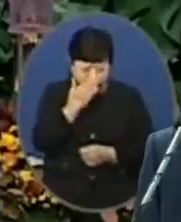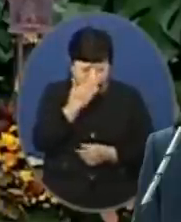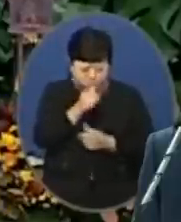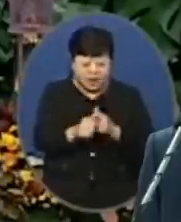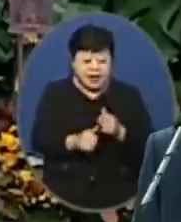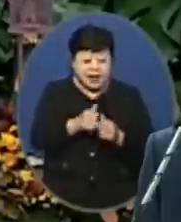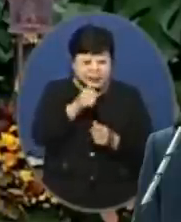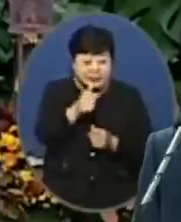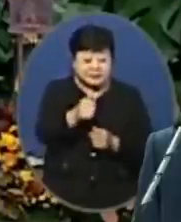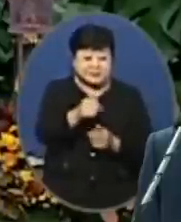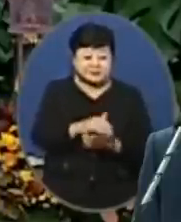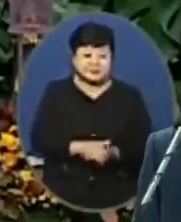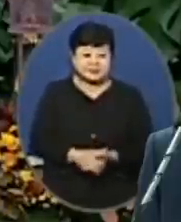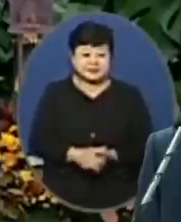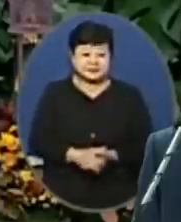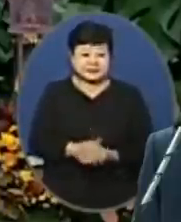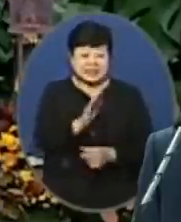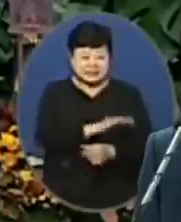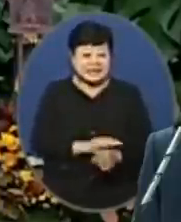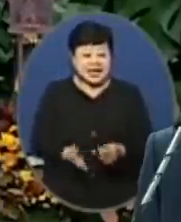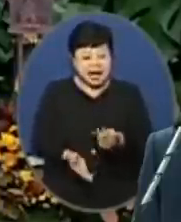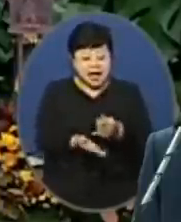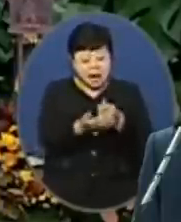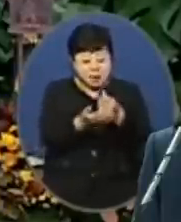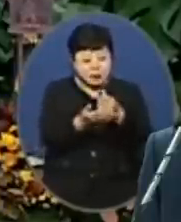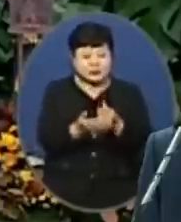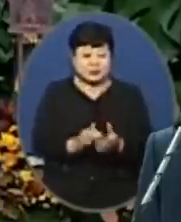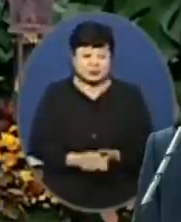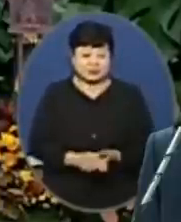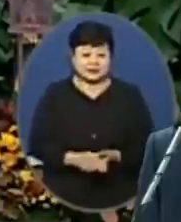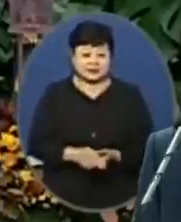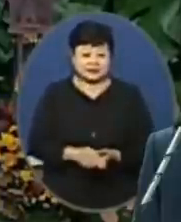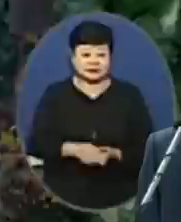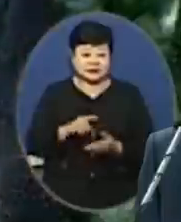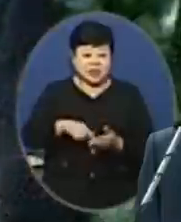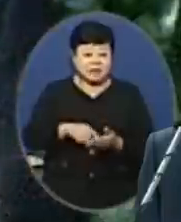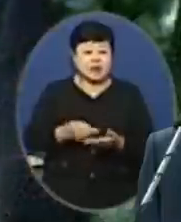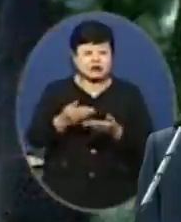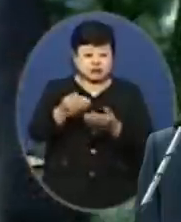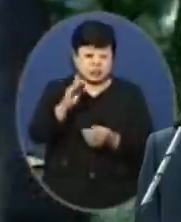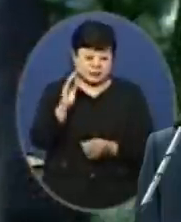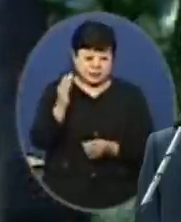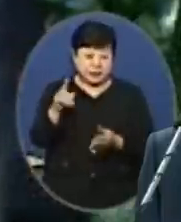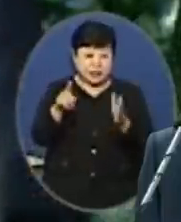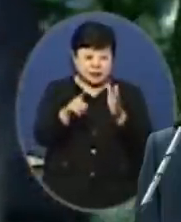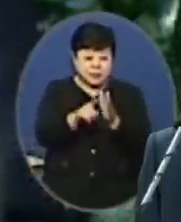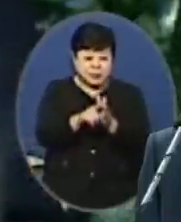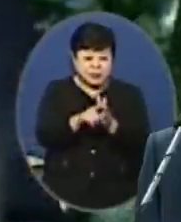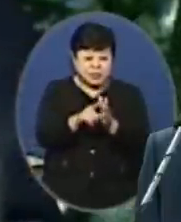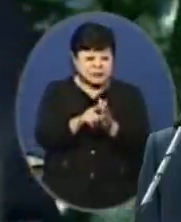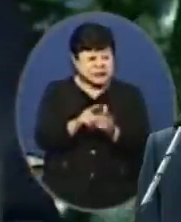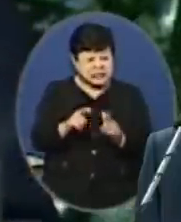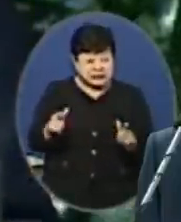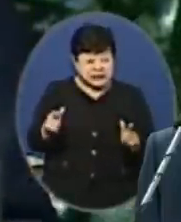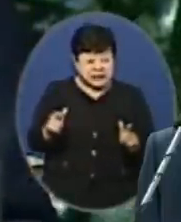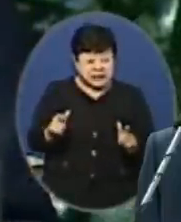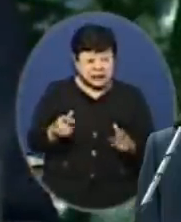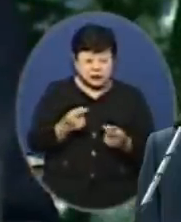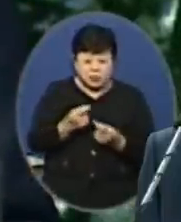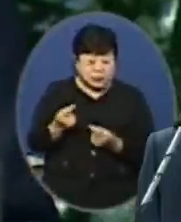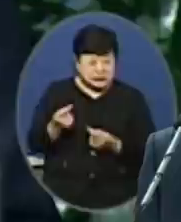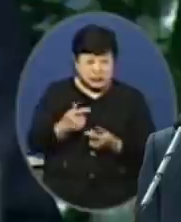하나님을 잘 모시면 보상이 따른다는 것입니다. 믿는 너나 안 믿는 내나 뭐가